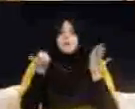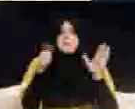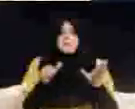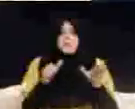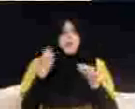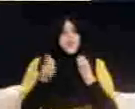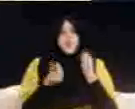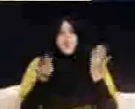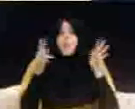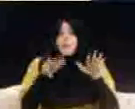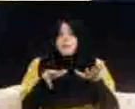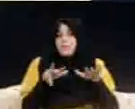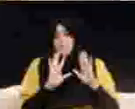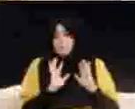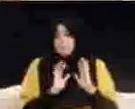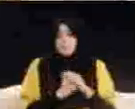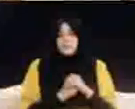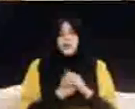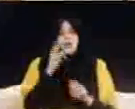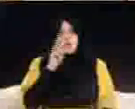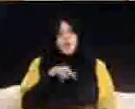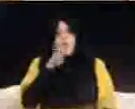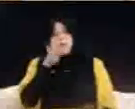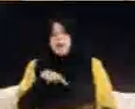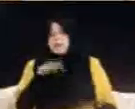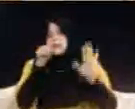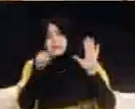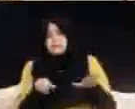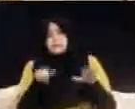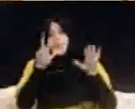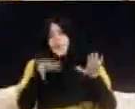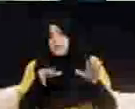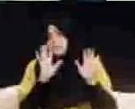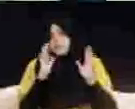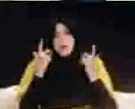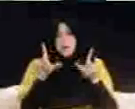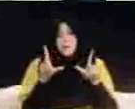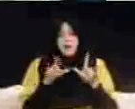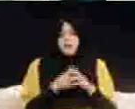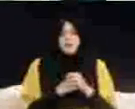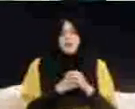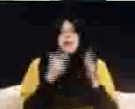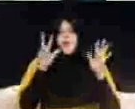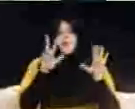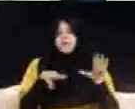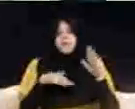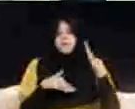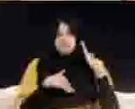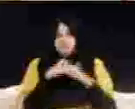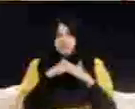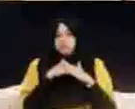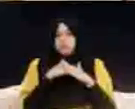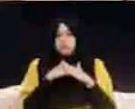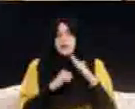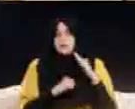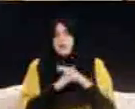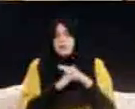ثمانية، إما زوج ركعات ركعتين أو ثمان ركعات، يعني من اثنين إلى غاية ثمانية. الأم محمد صلي